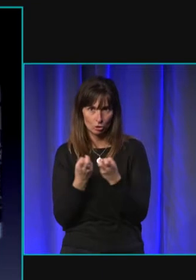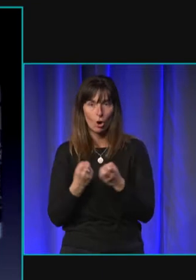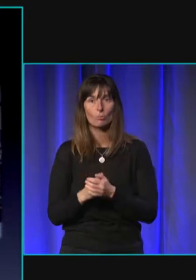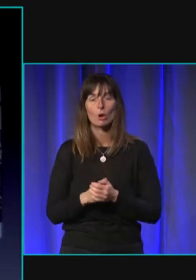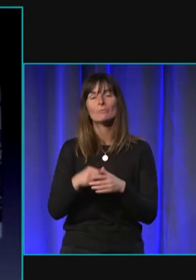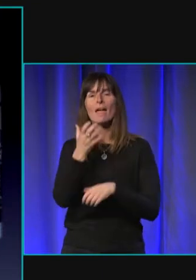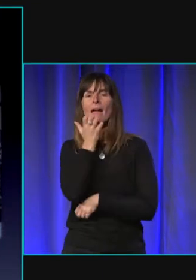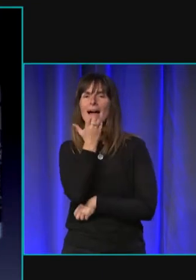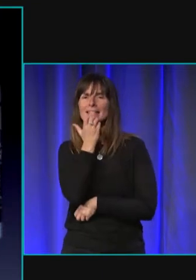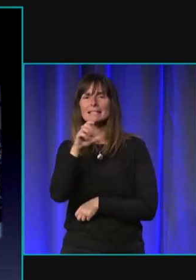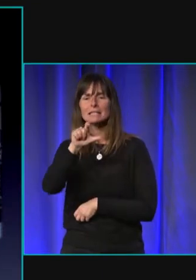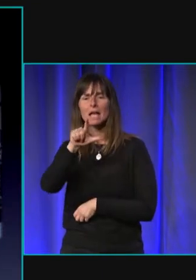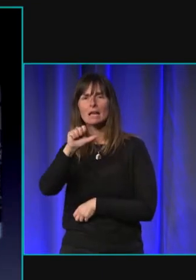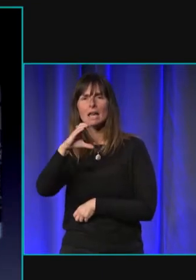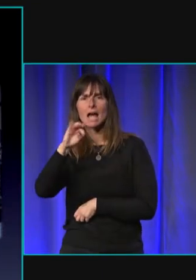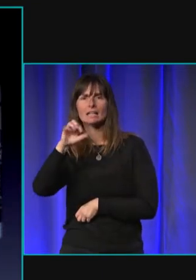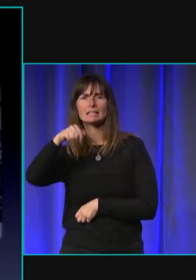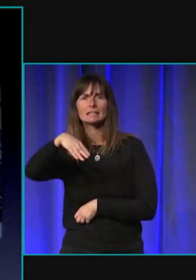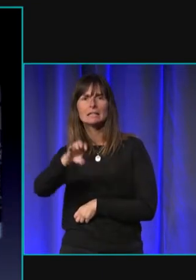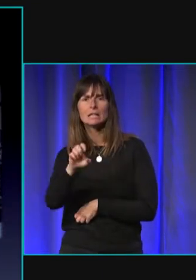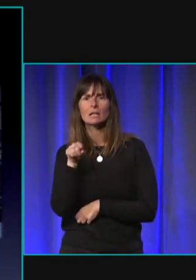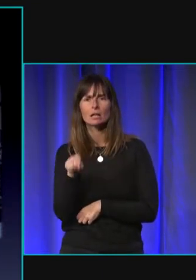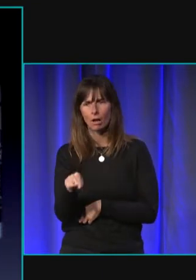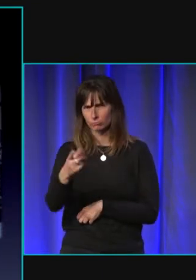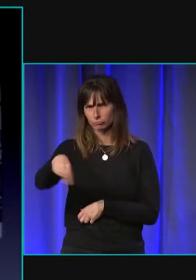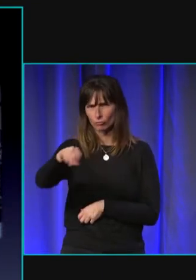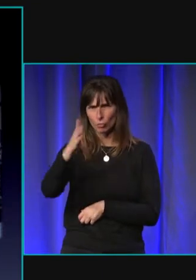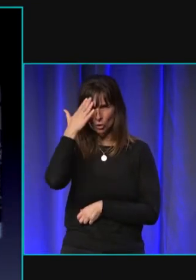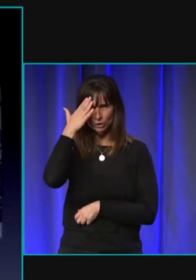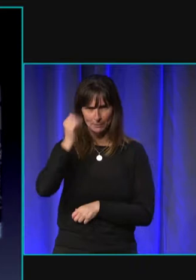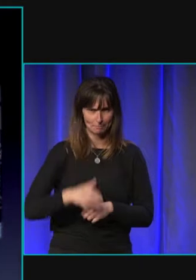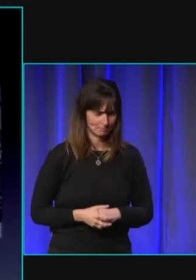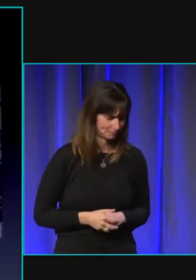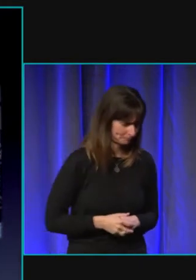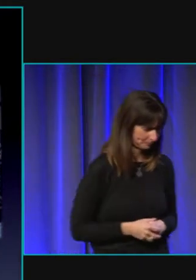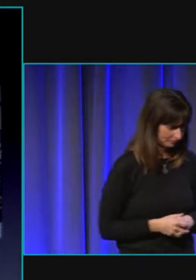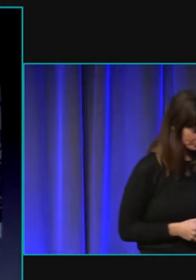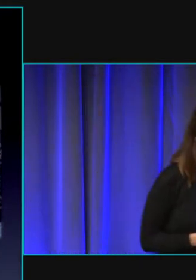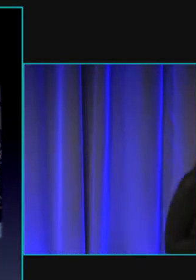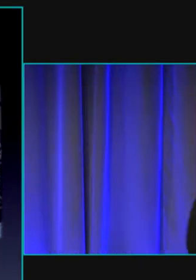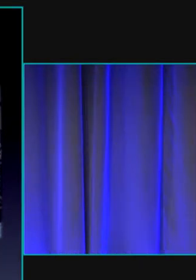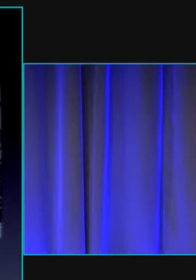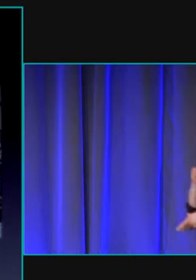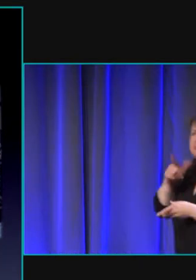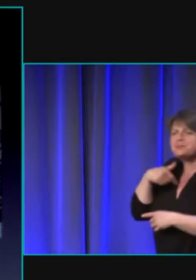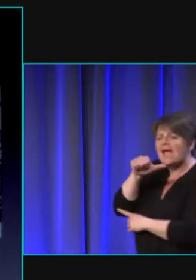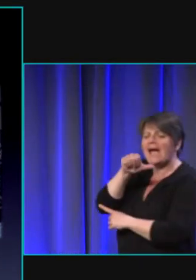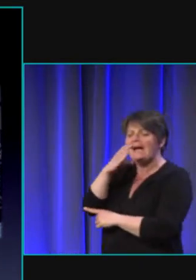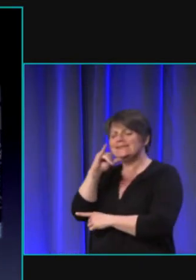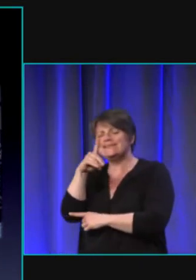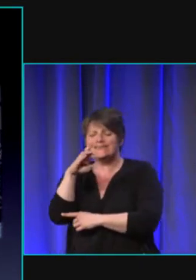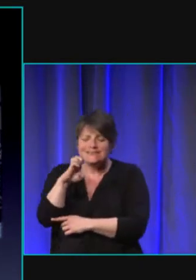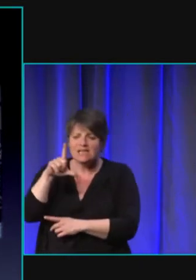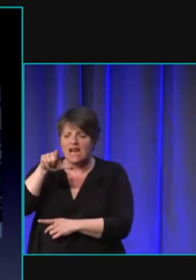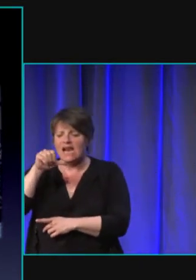l'acide lactique, que vous avez tous entendu parler. Alors l'acide lactique est composé de deux sels, vous avez le lactate et puis les protons, les ions